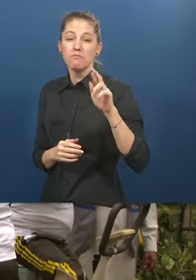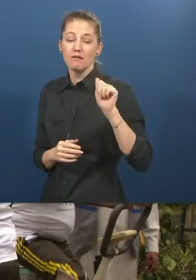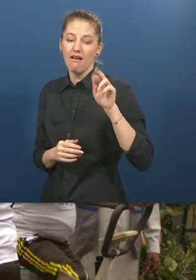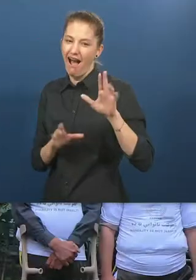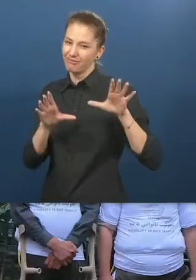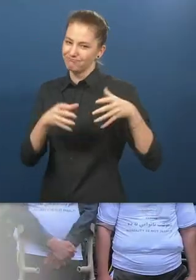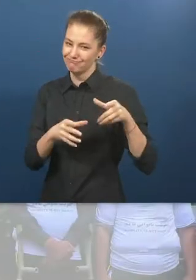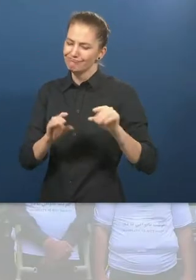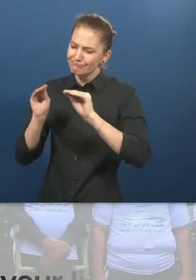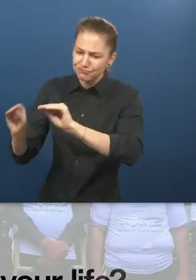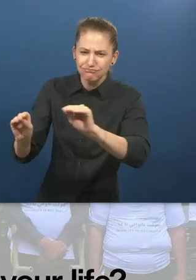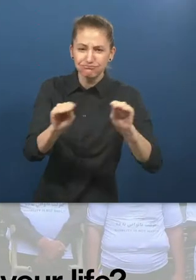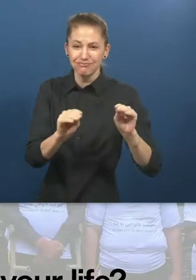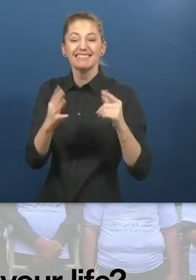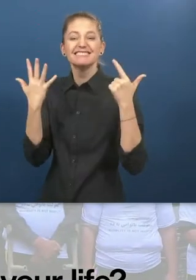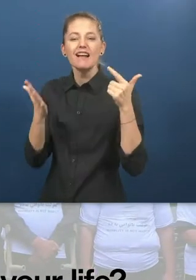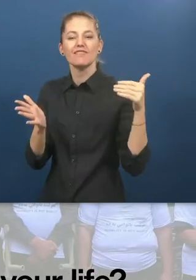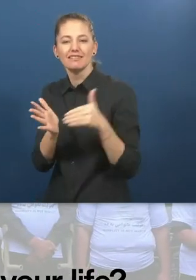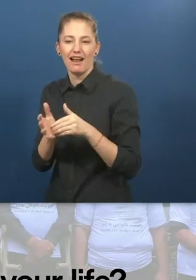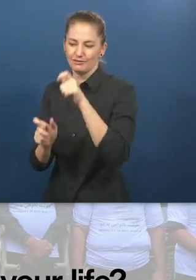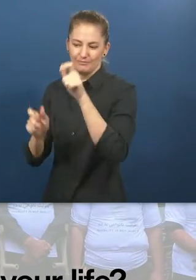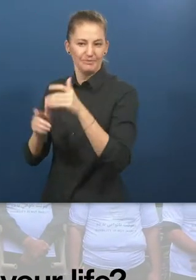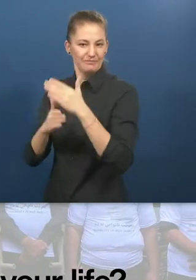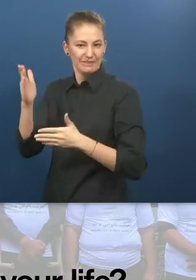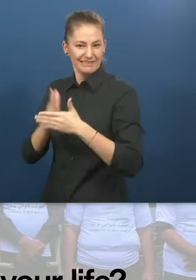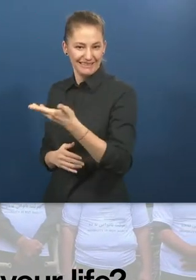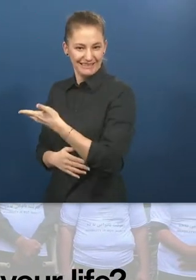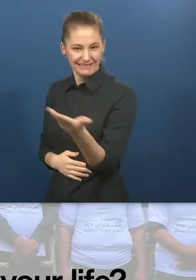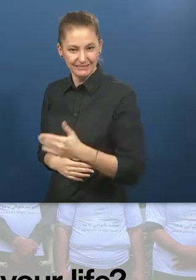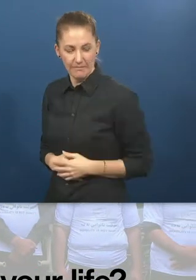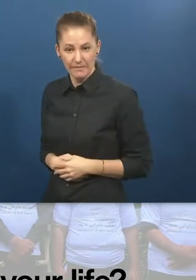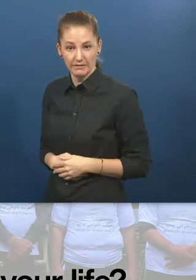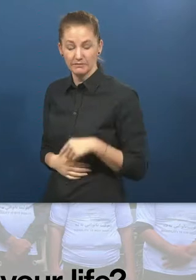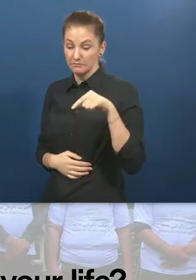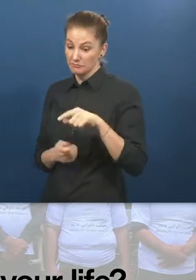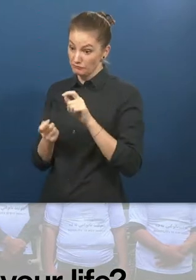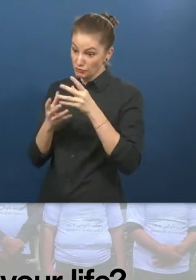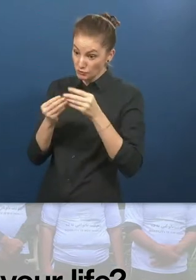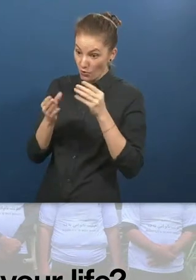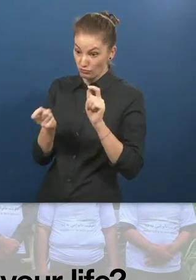PWDs. How did this solution change your life?